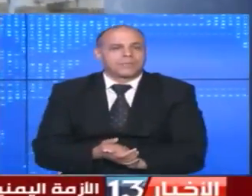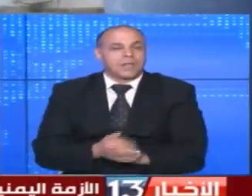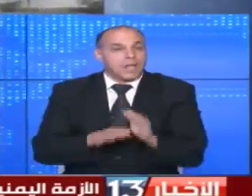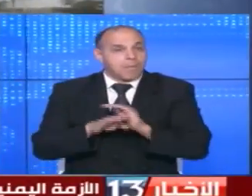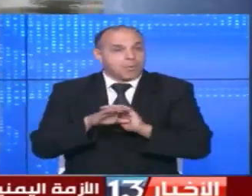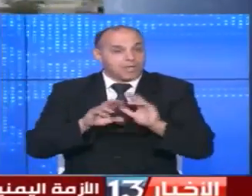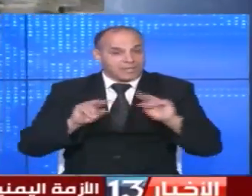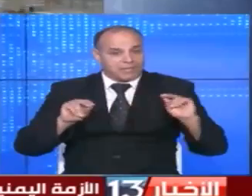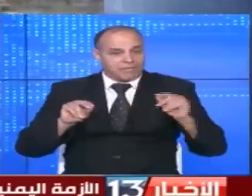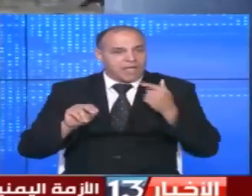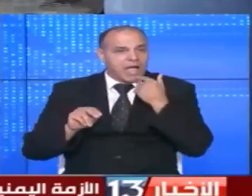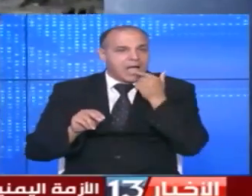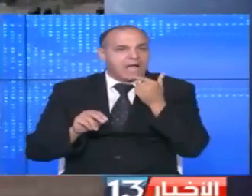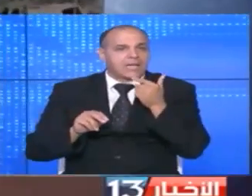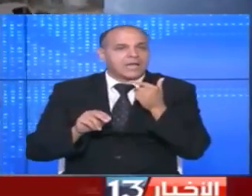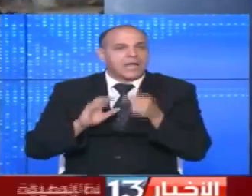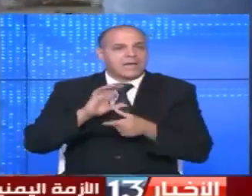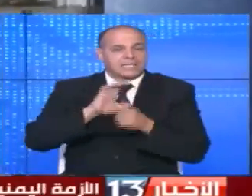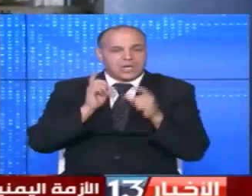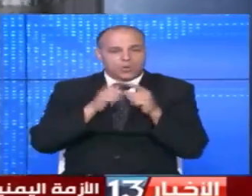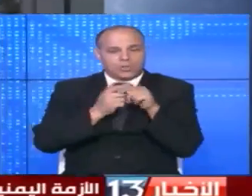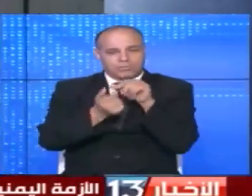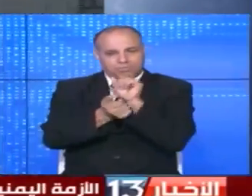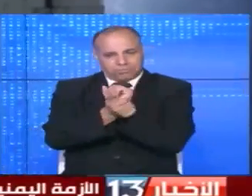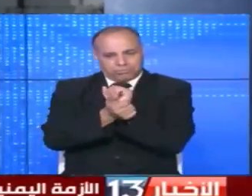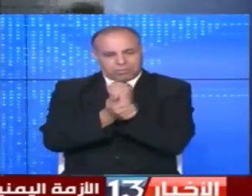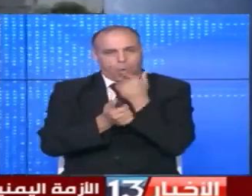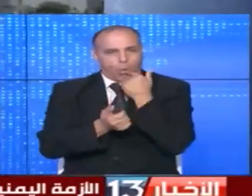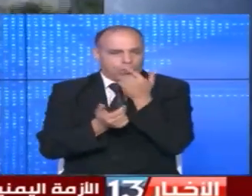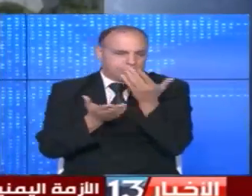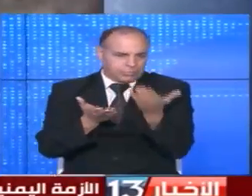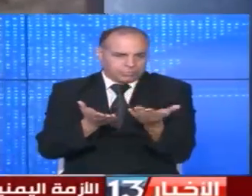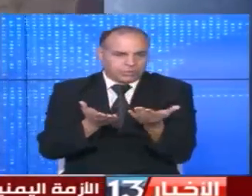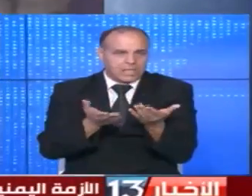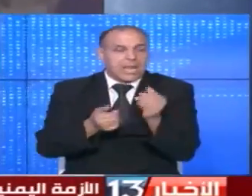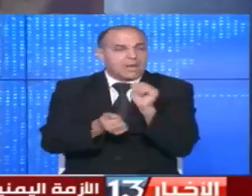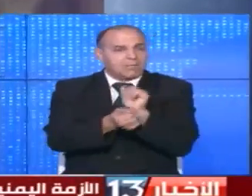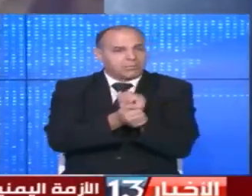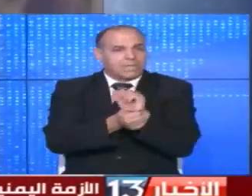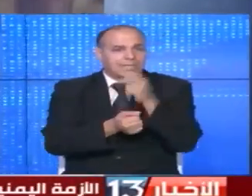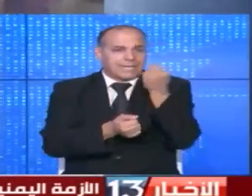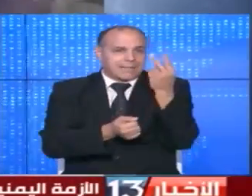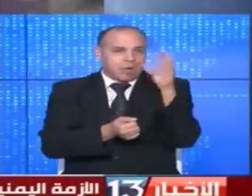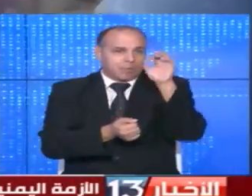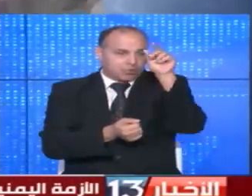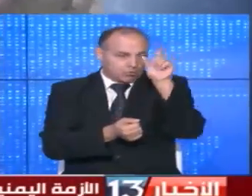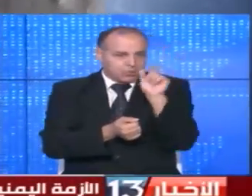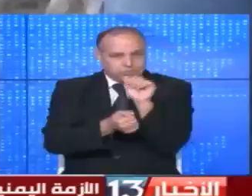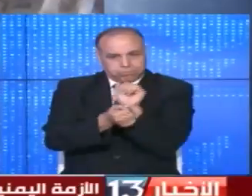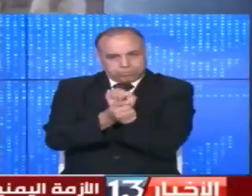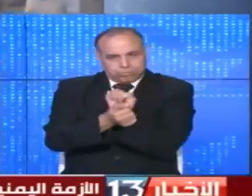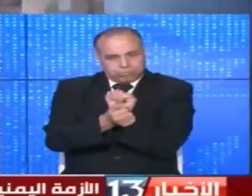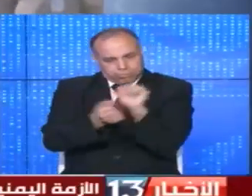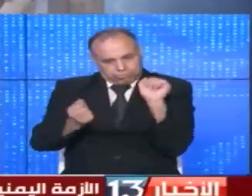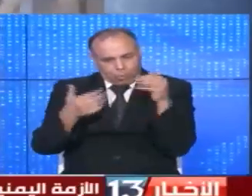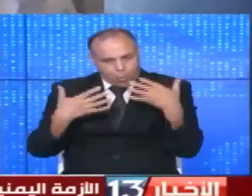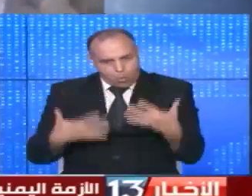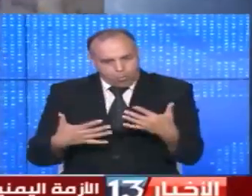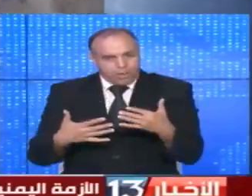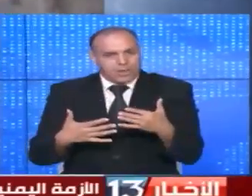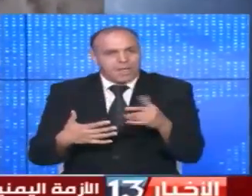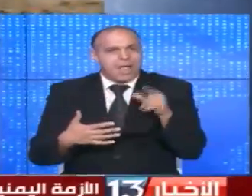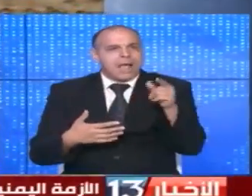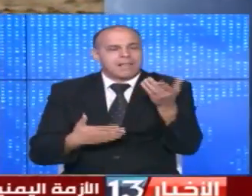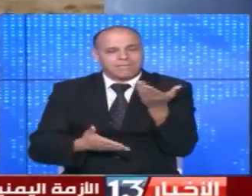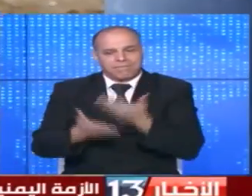متصل اعلن رئيس لجنه الاسرى عبد القادر المرتضى ان الاسرى الثلاثمائه وخمسين الذين تم اطلاق هم ضمن